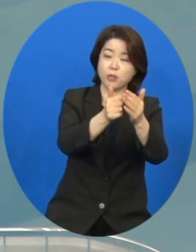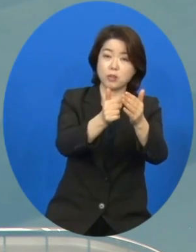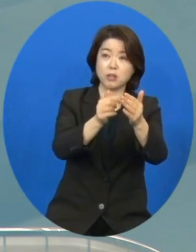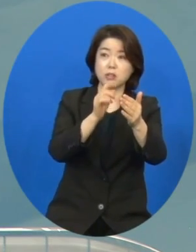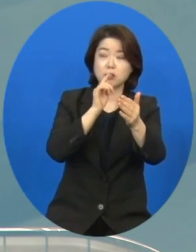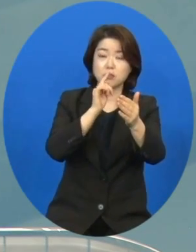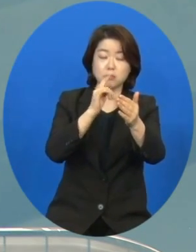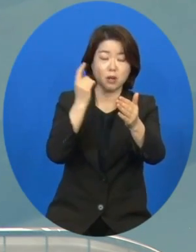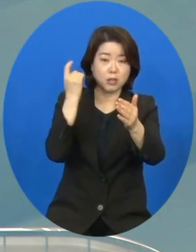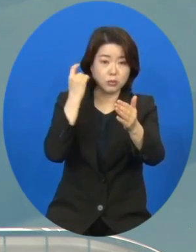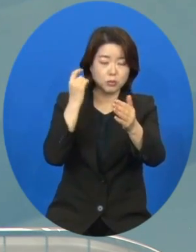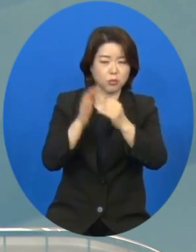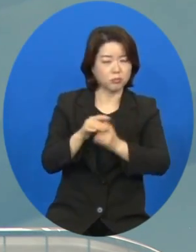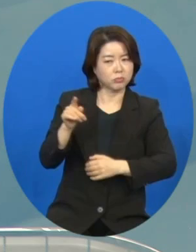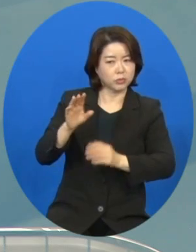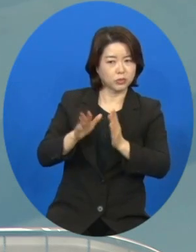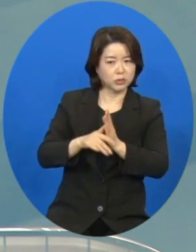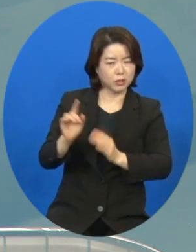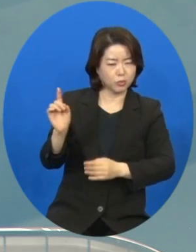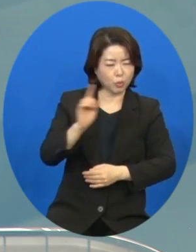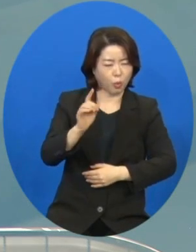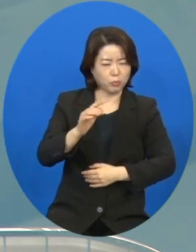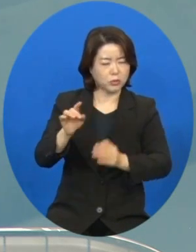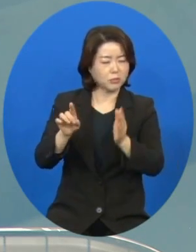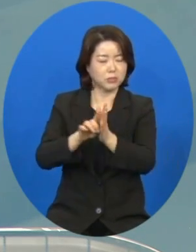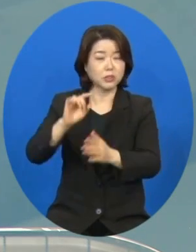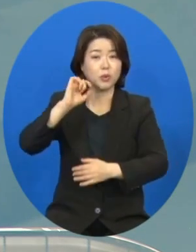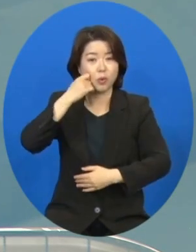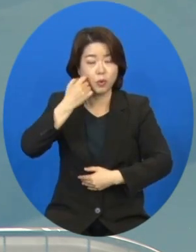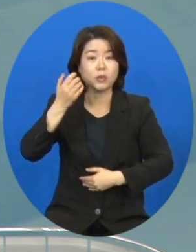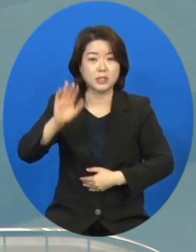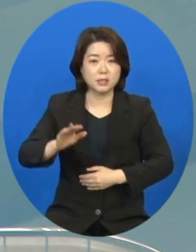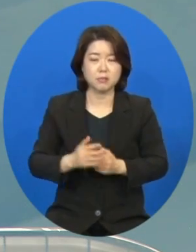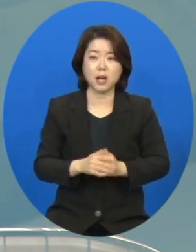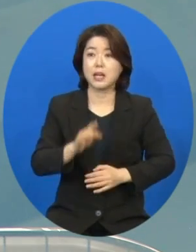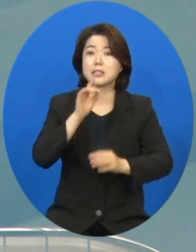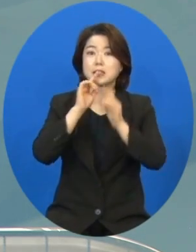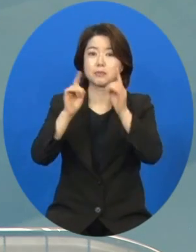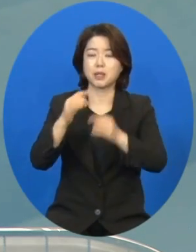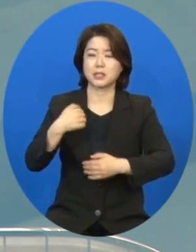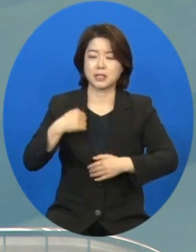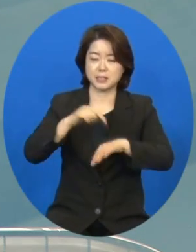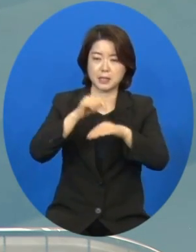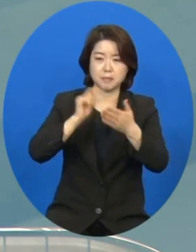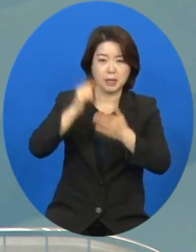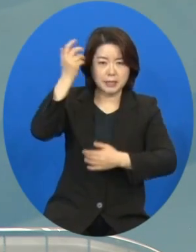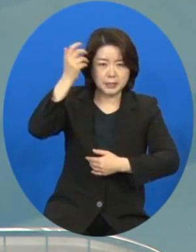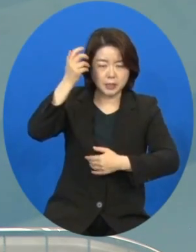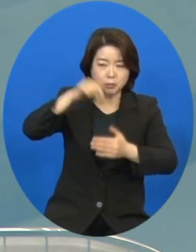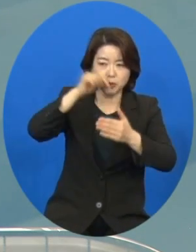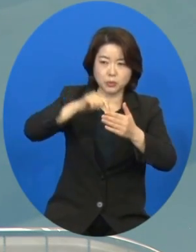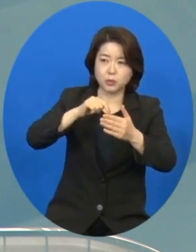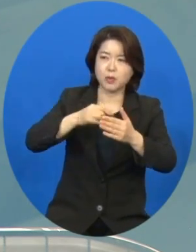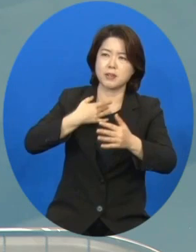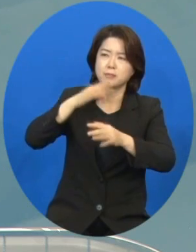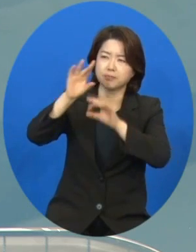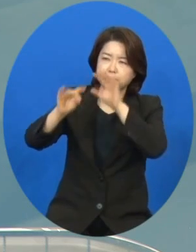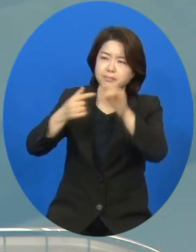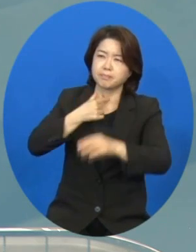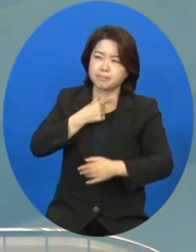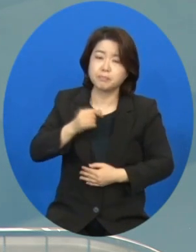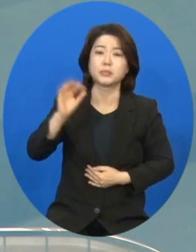그때는 도무지 믿어지지 않았지만 그 말씀이 저의 심령에 갈망이